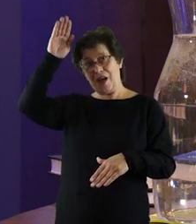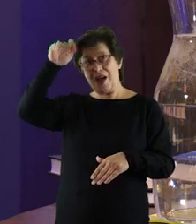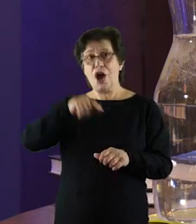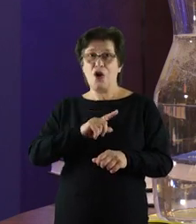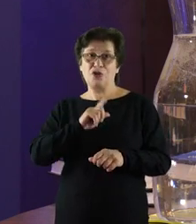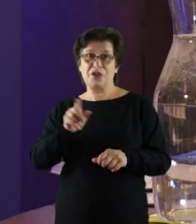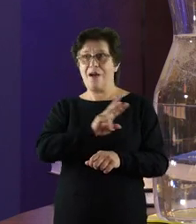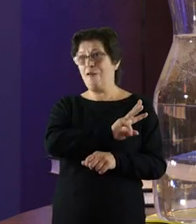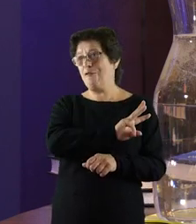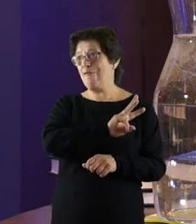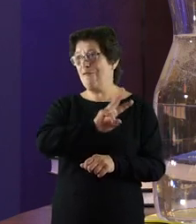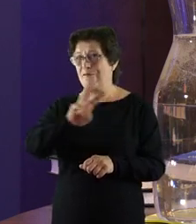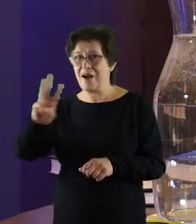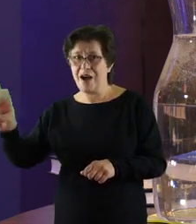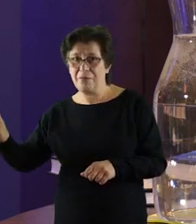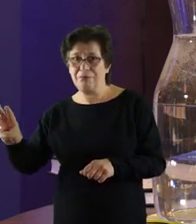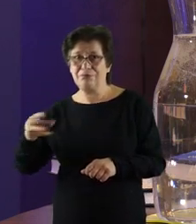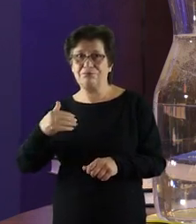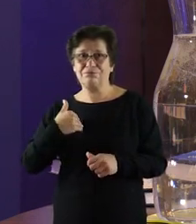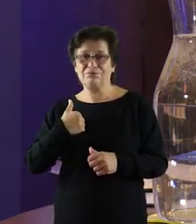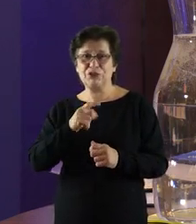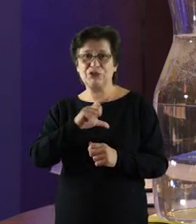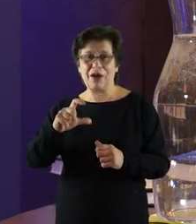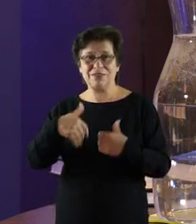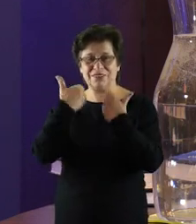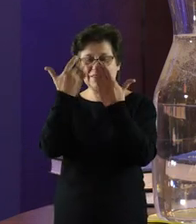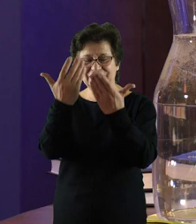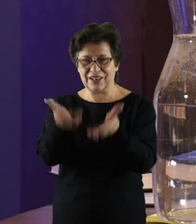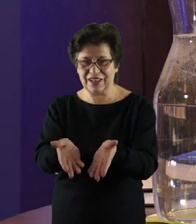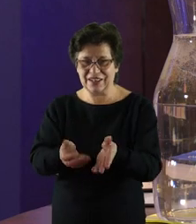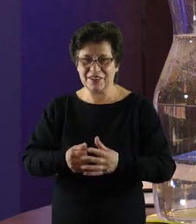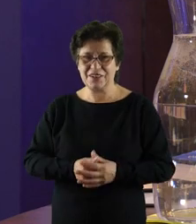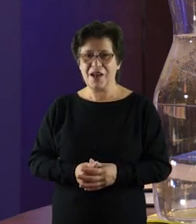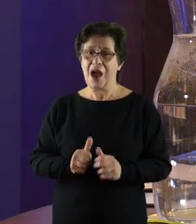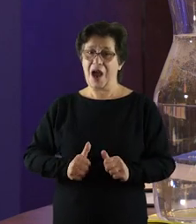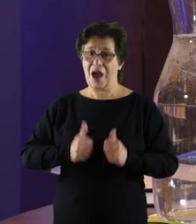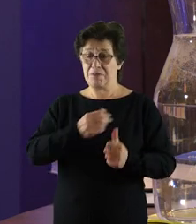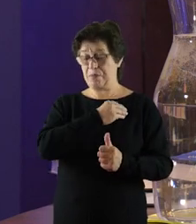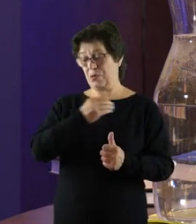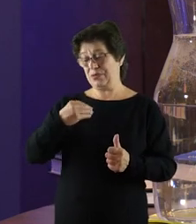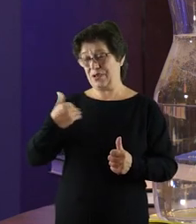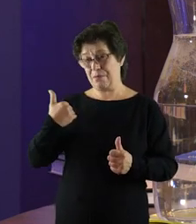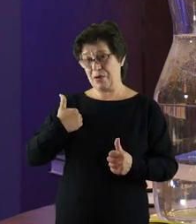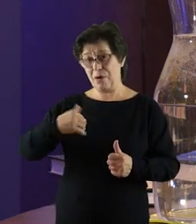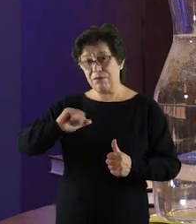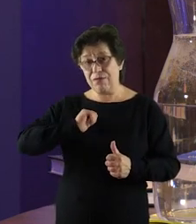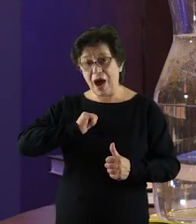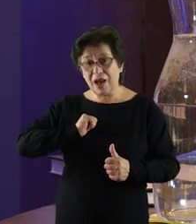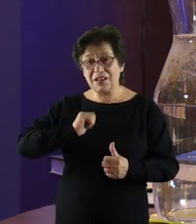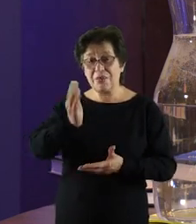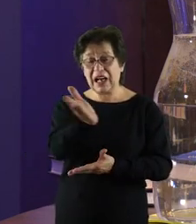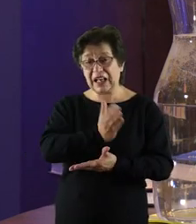abyście zadbali o nas, emerytów i starali się, żeby Polska była fajnym krajem. Bardzo mi na tym zależy. Więc